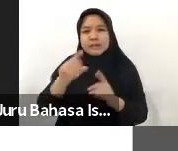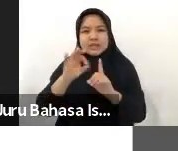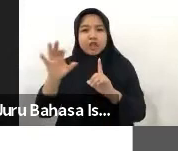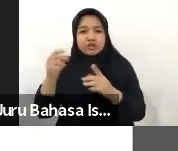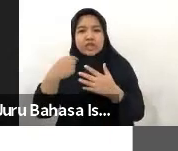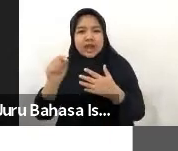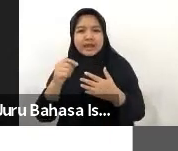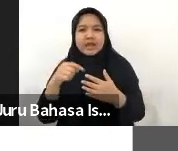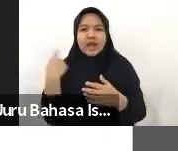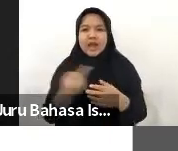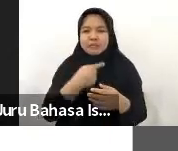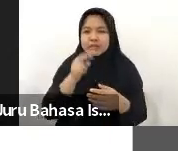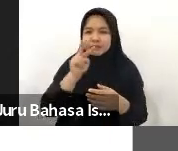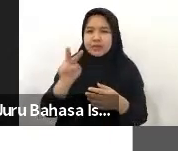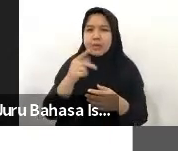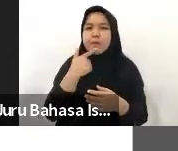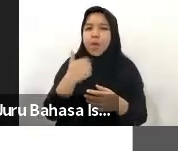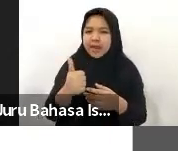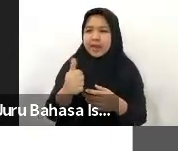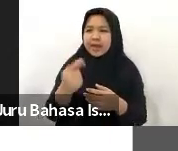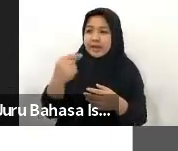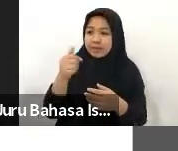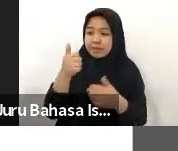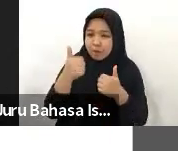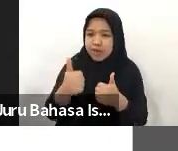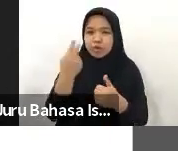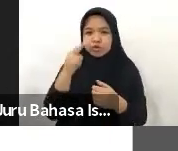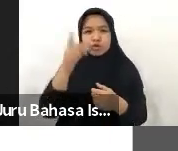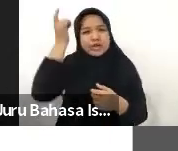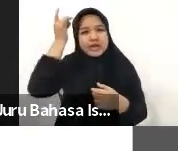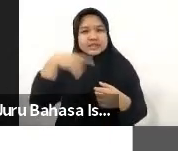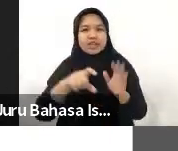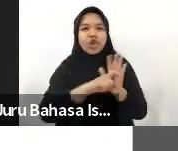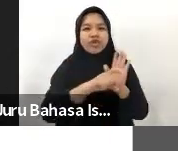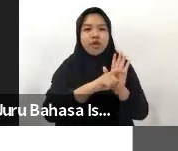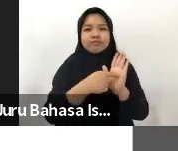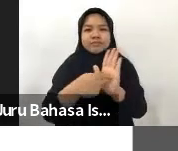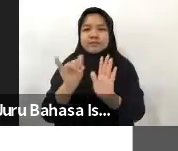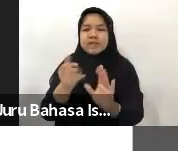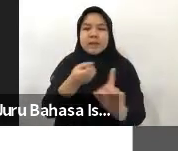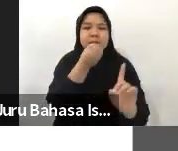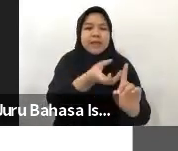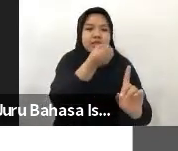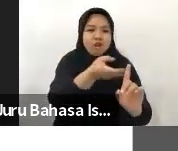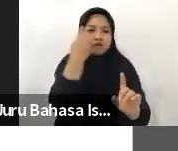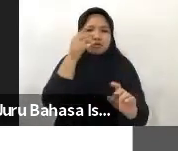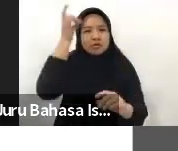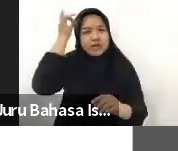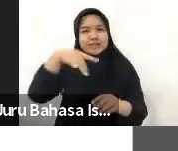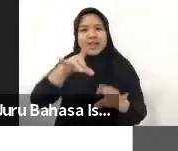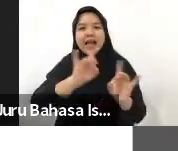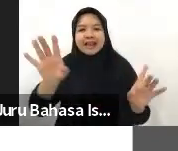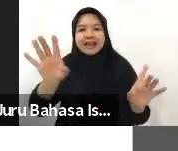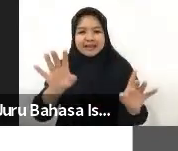baru kami diperbolehkan untuk menjadi desa percontohan. Dia jadi mentor bagi desa-desa lain. Nah, kami untuk